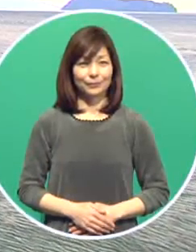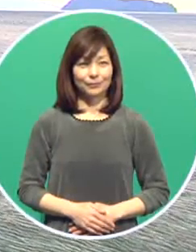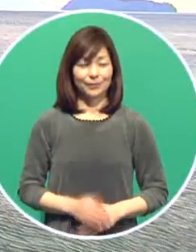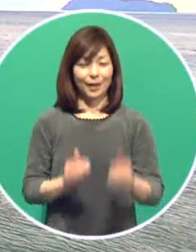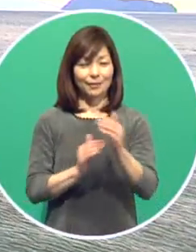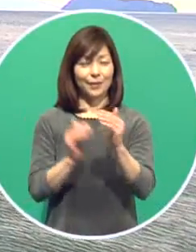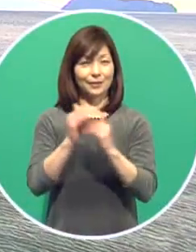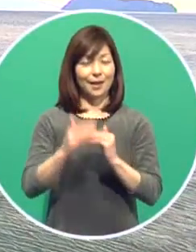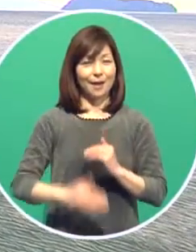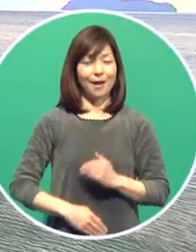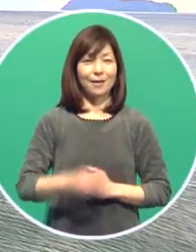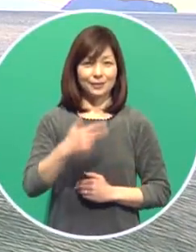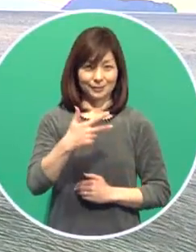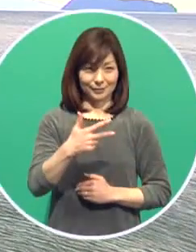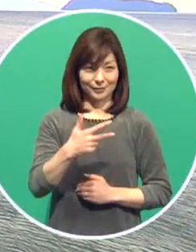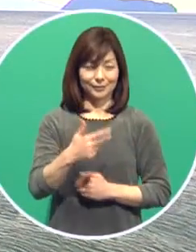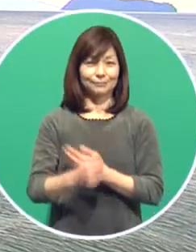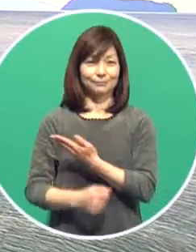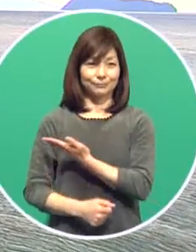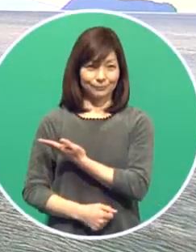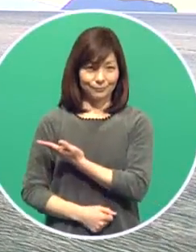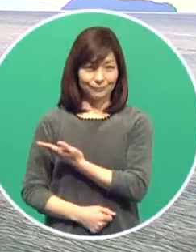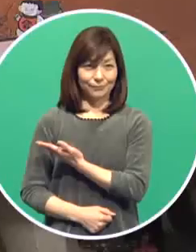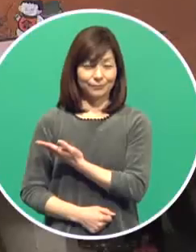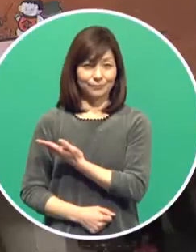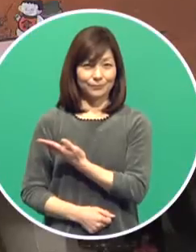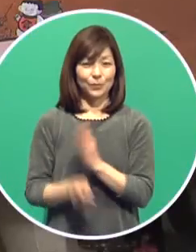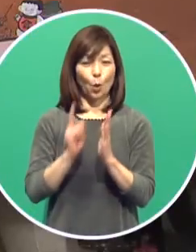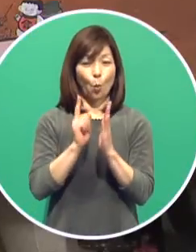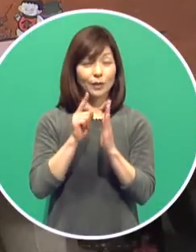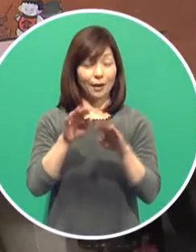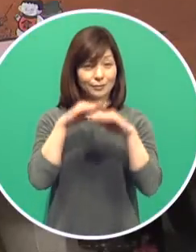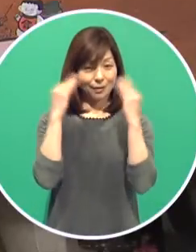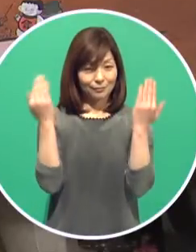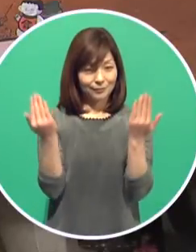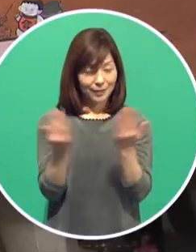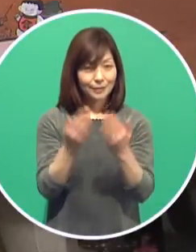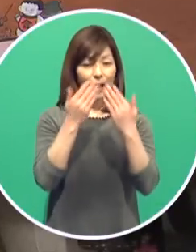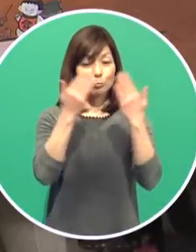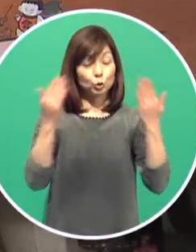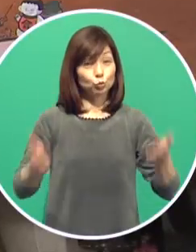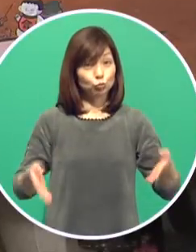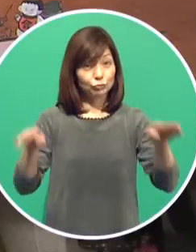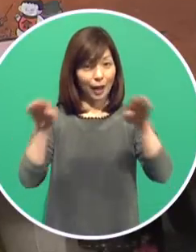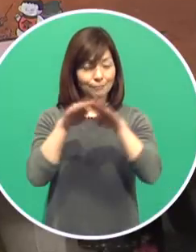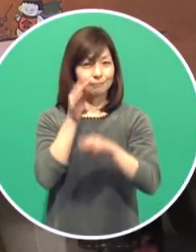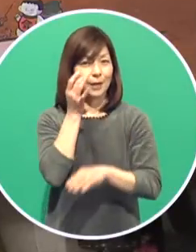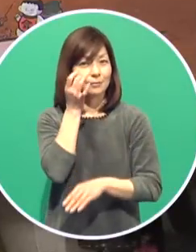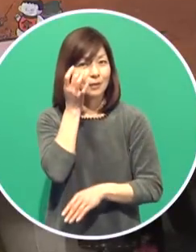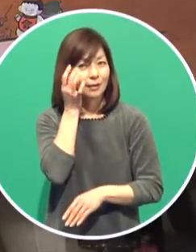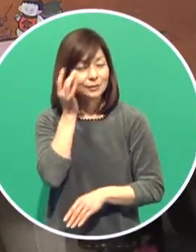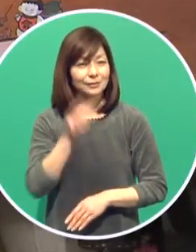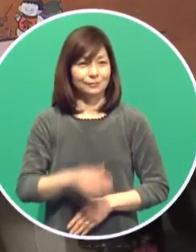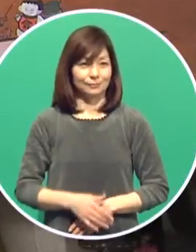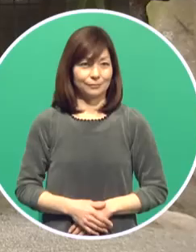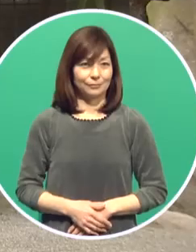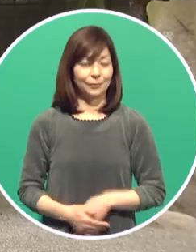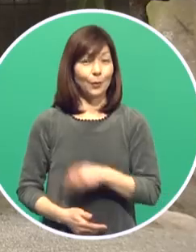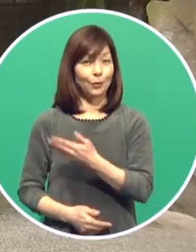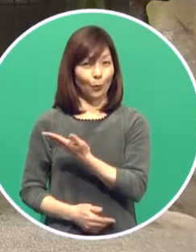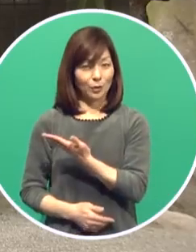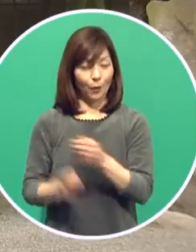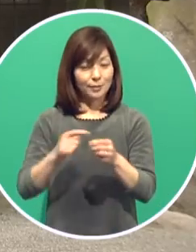竹原市寺の海町、この本龍寺はお寺全体が美術館になった珍しい施設。ここ